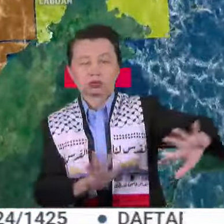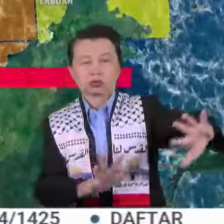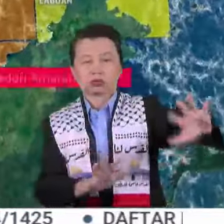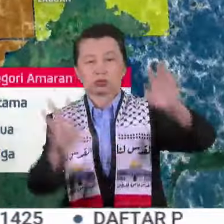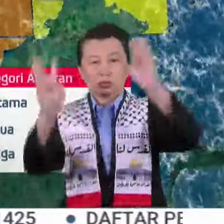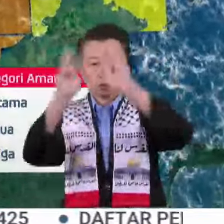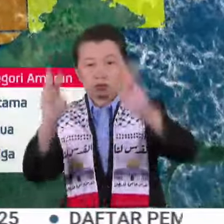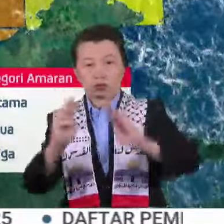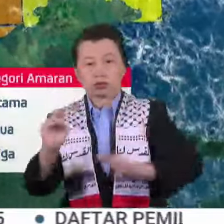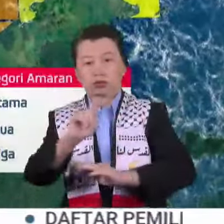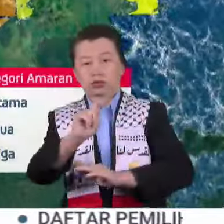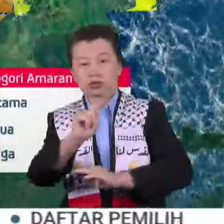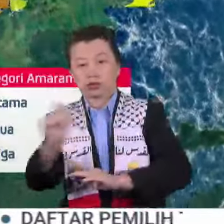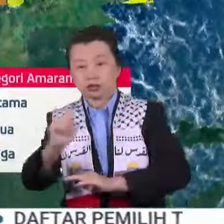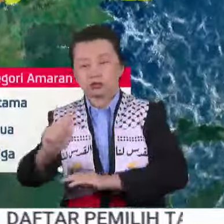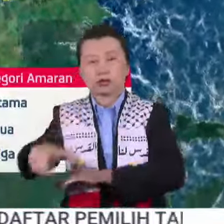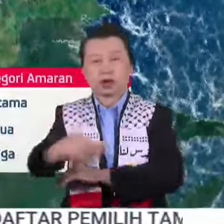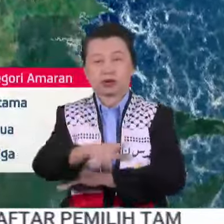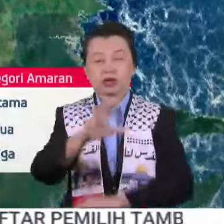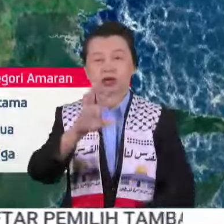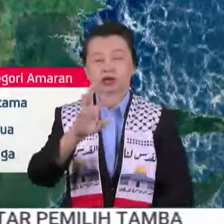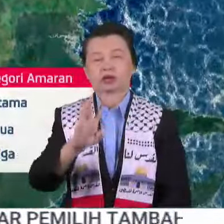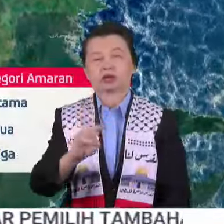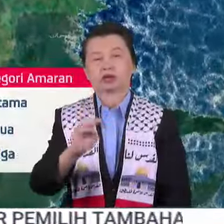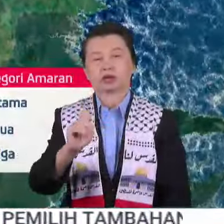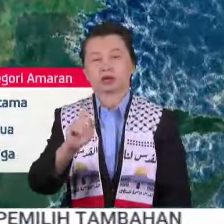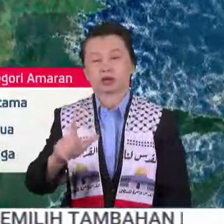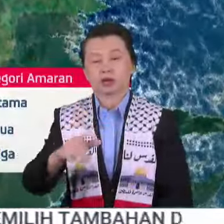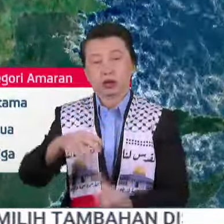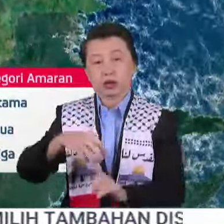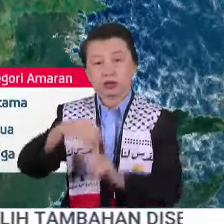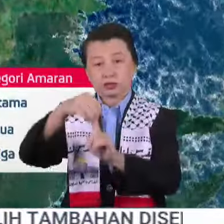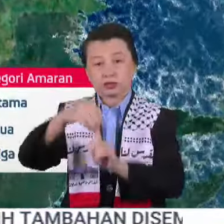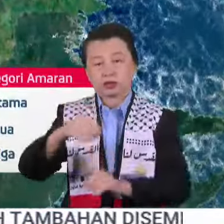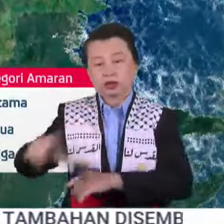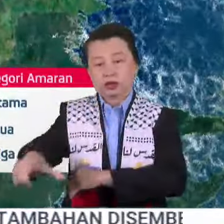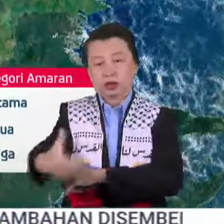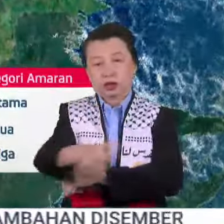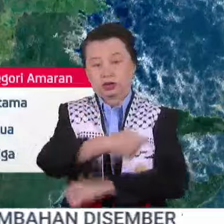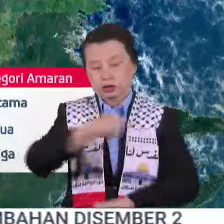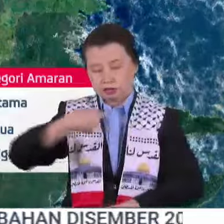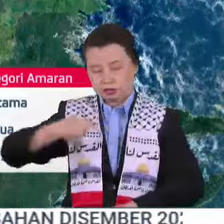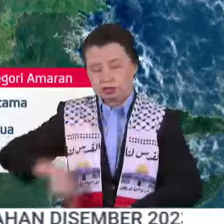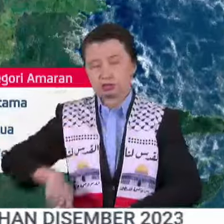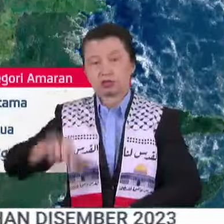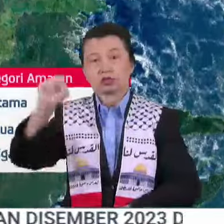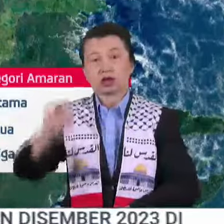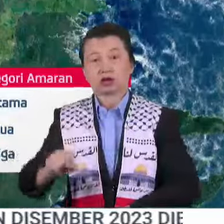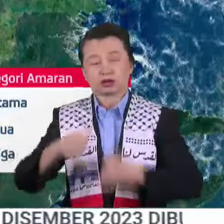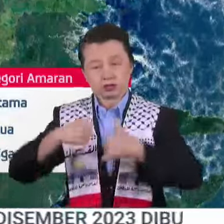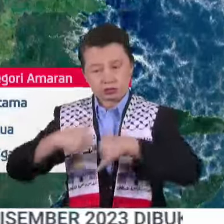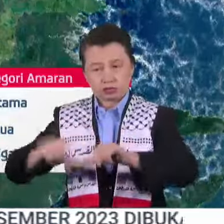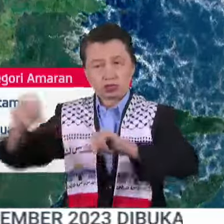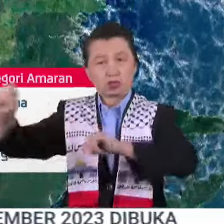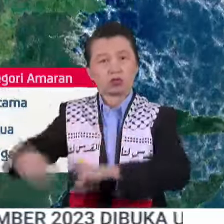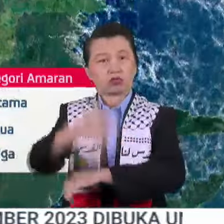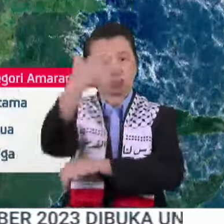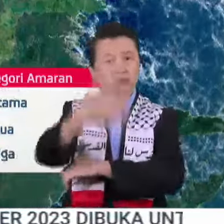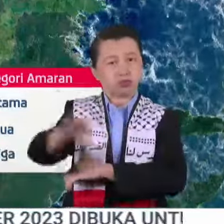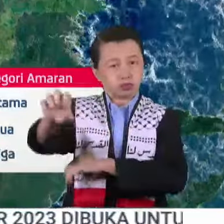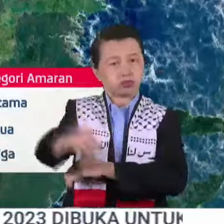tersebut, keadaan laut di sekitar khususnya di Laut China Selatan dilihat masih lagi bergelora dan dengan itu Met Malaysia